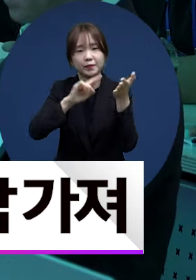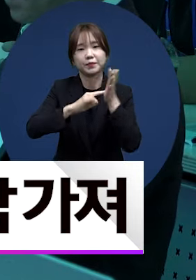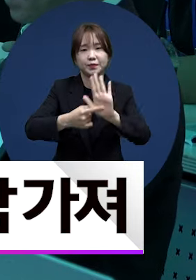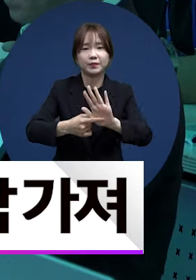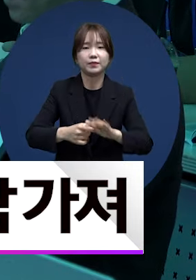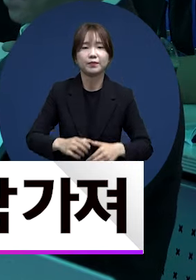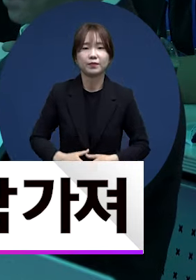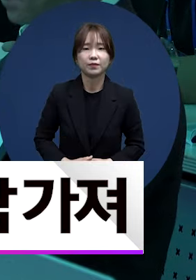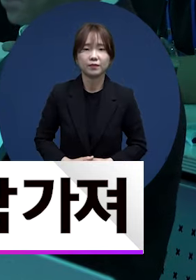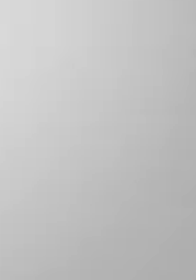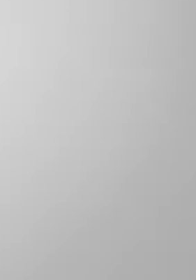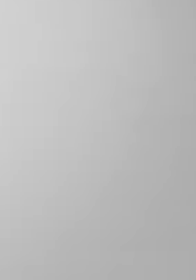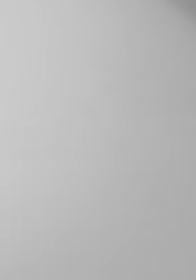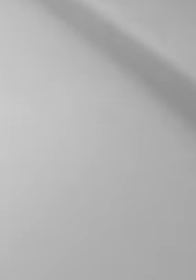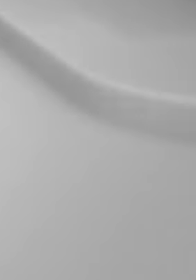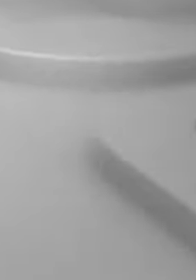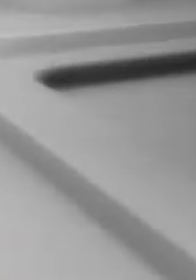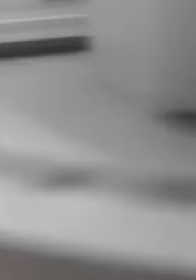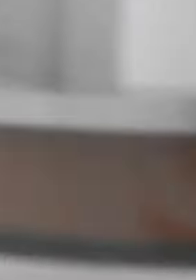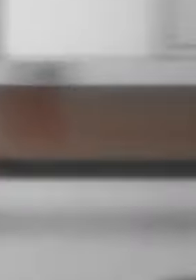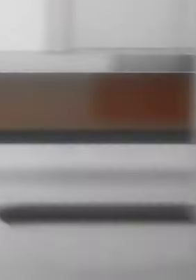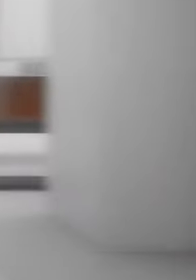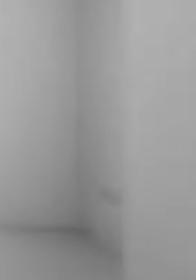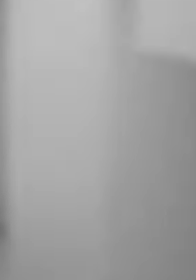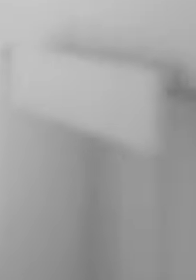것임을 밝혔습니다.